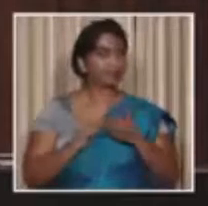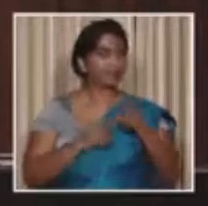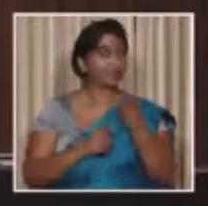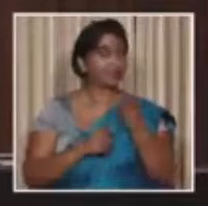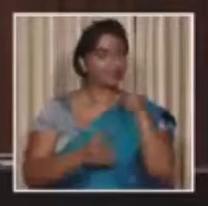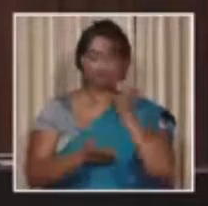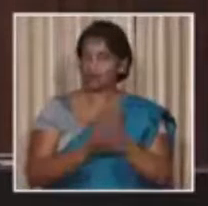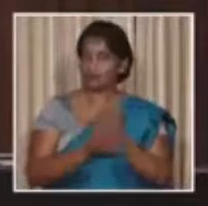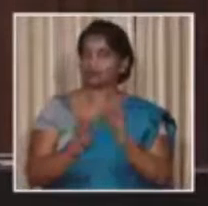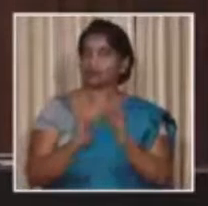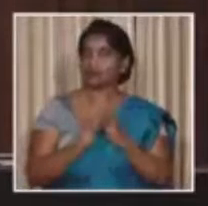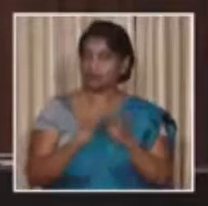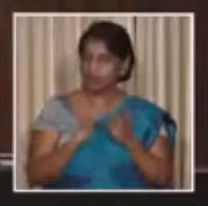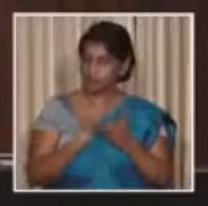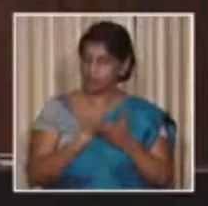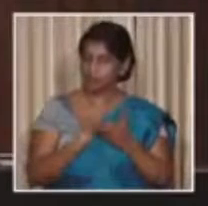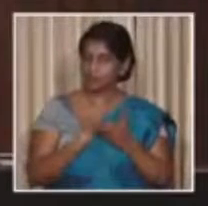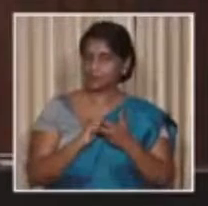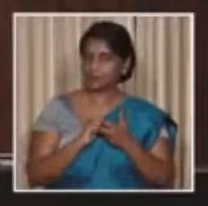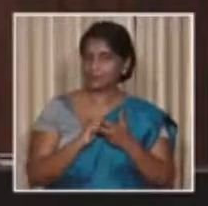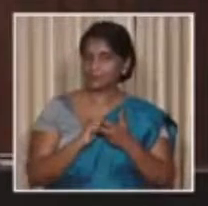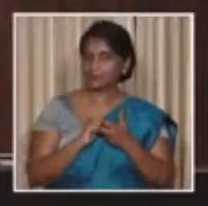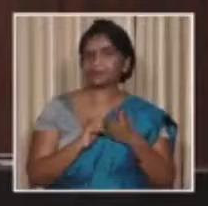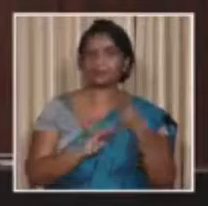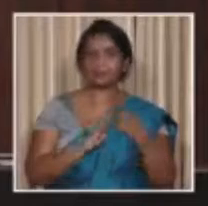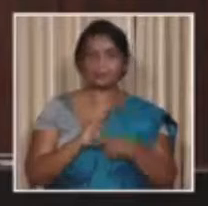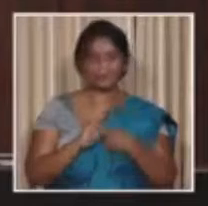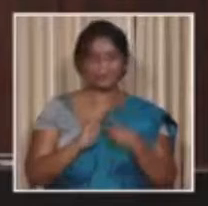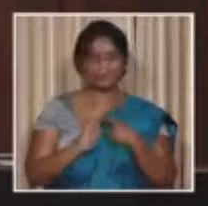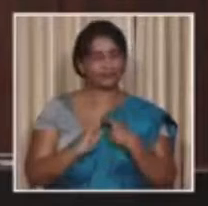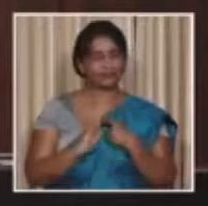හැම අපි විශේෂයෙන්ම මේ රටේ